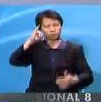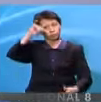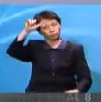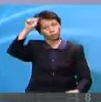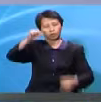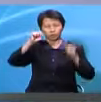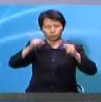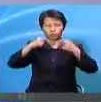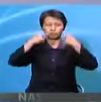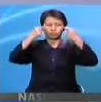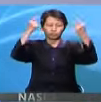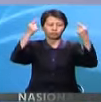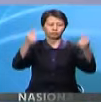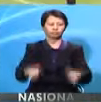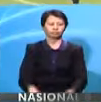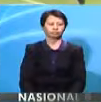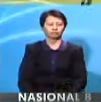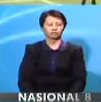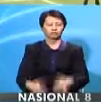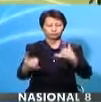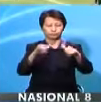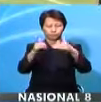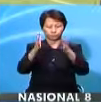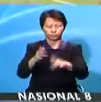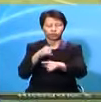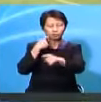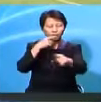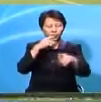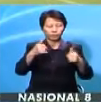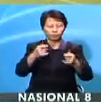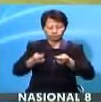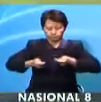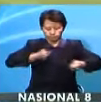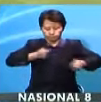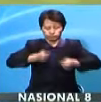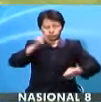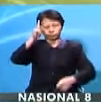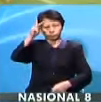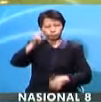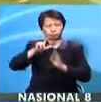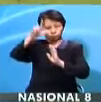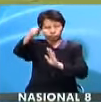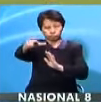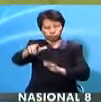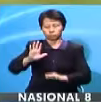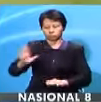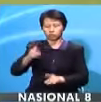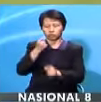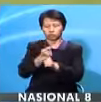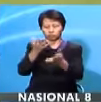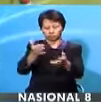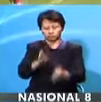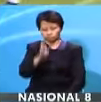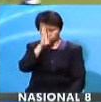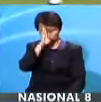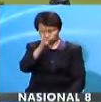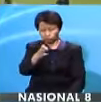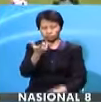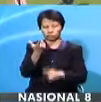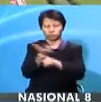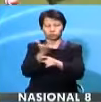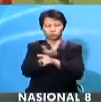kita akan berjaya dengan apa yang kita ada. Daripada pemain, sesiapa pun yang mengendalikan Kelantan kelak, mereka tetap mahu fokus dengan